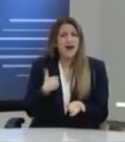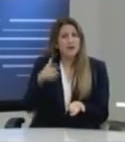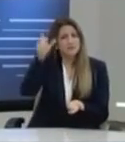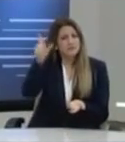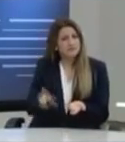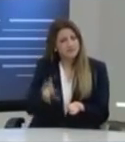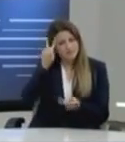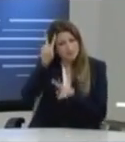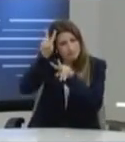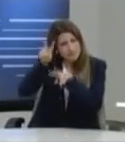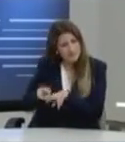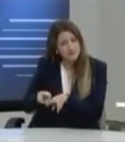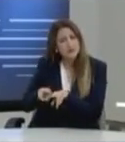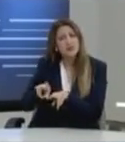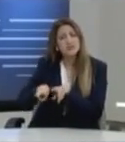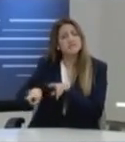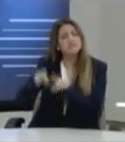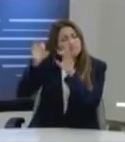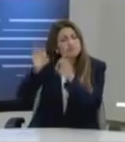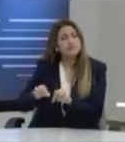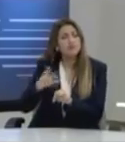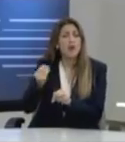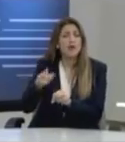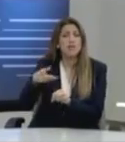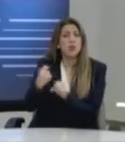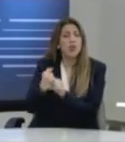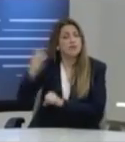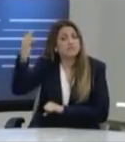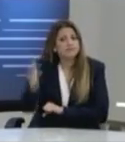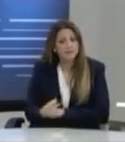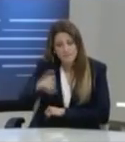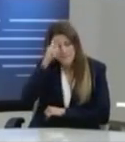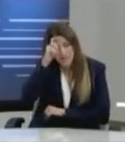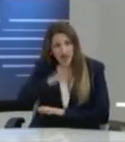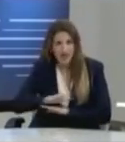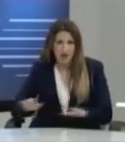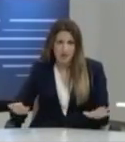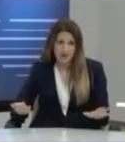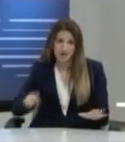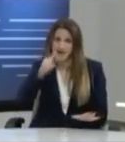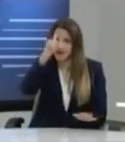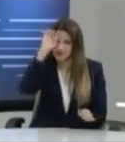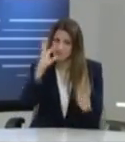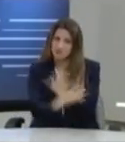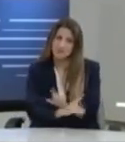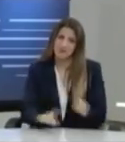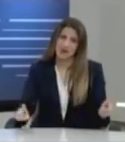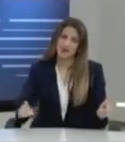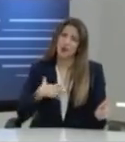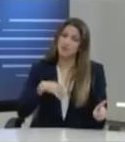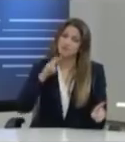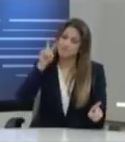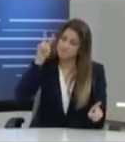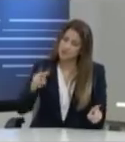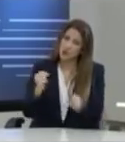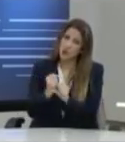εκτιμώ ιδιαίτερα. Και θεωρώ ότι επιτελεί πάρα πολύ καλά τα καθήκοντά του. Αυτό λοιπόν προς αποφυγή οποιασδήποτε παρεξήγησης και